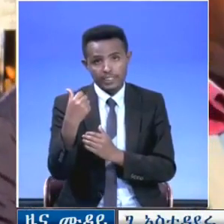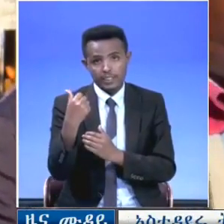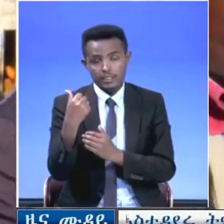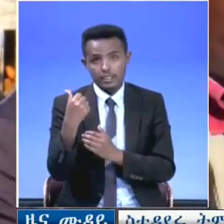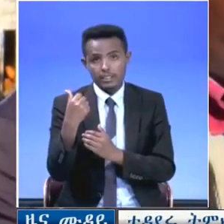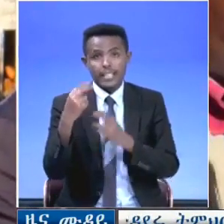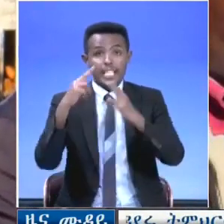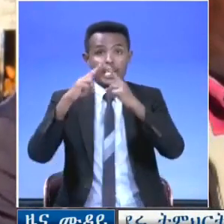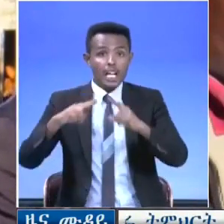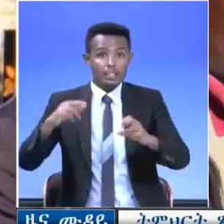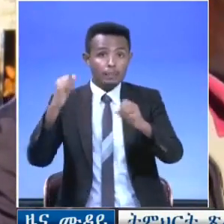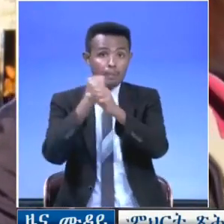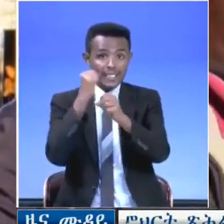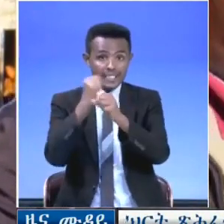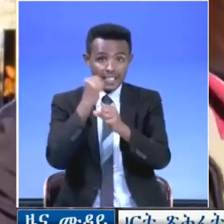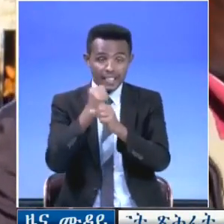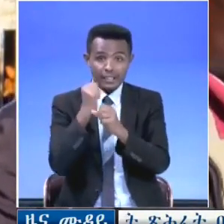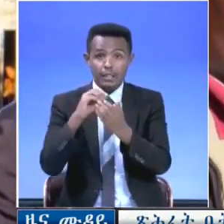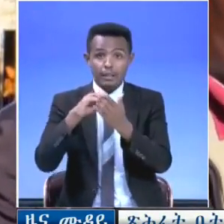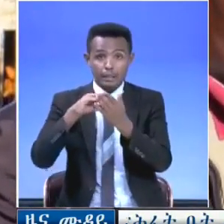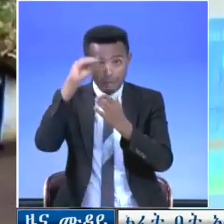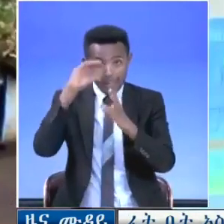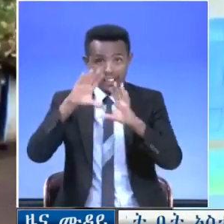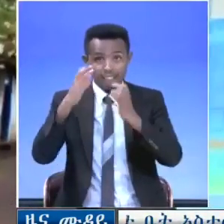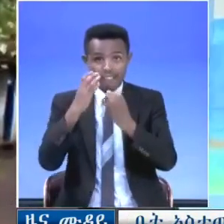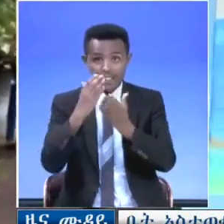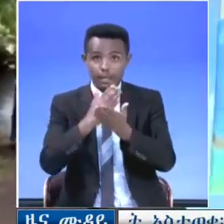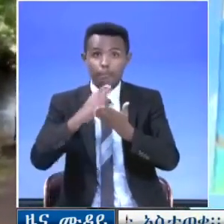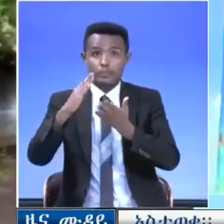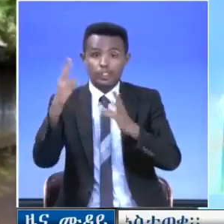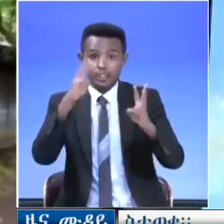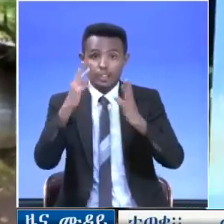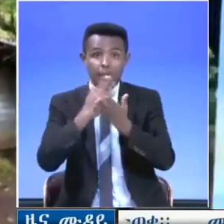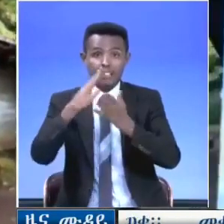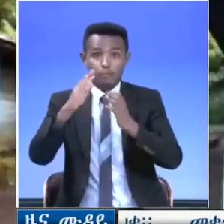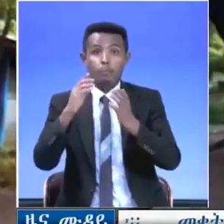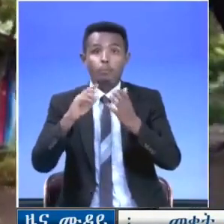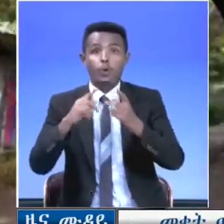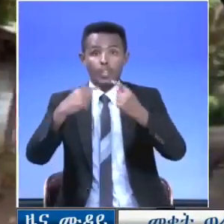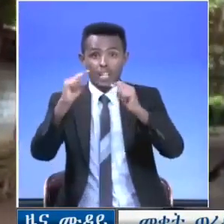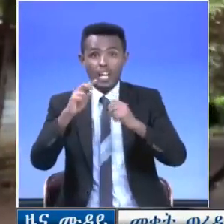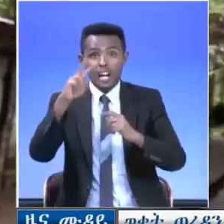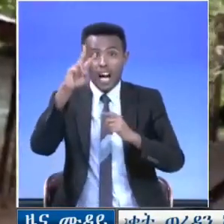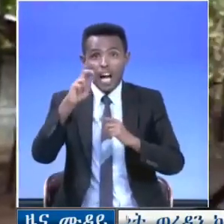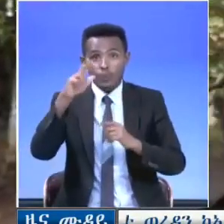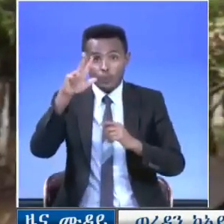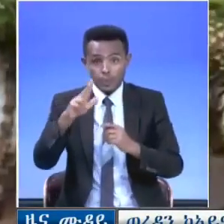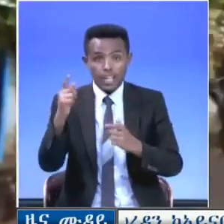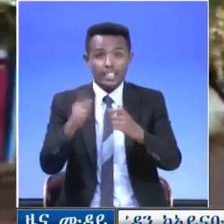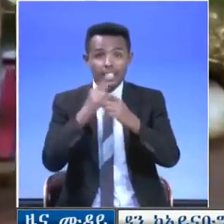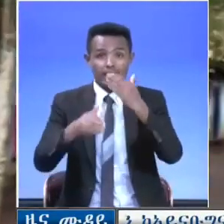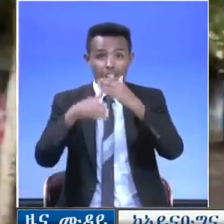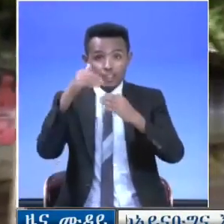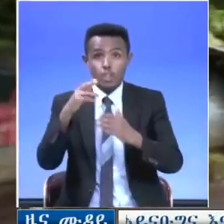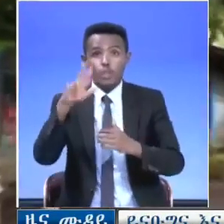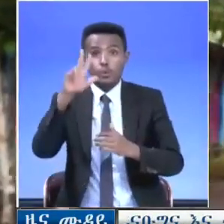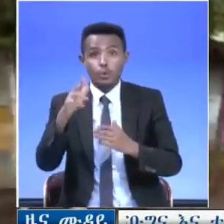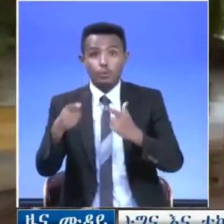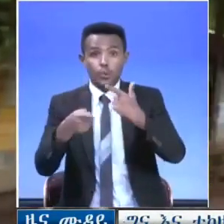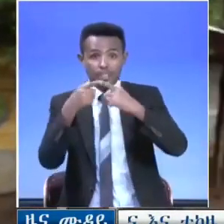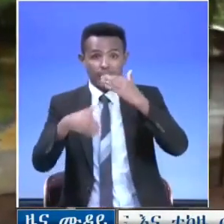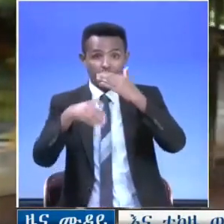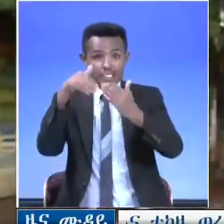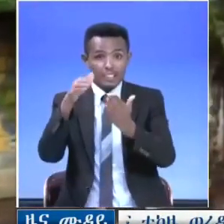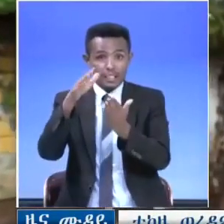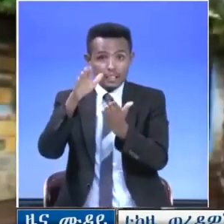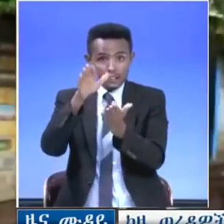ዳስ በመስራት የማራ ክፍሉን ለመቅረፍ ሞክረናል። በኮምቦልቻ ከተማ አስተዳደር 23 አንደኛ ደረጃና 3 ሁለተኛ ደረጃ የመንግስት